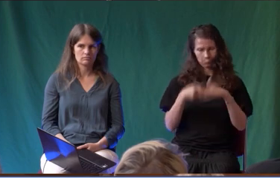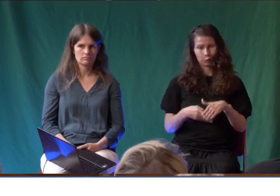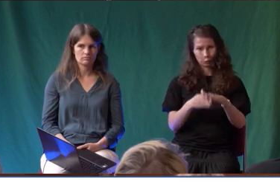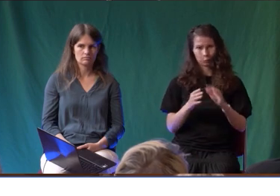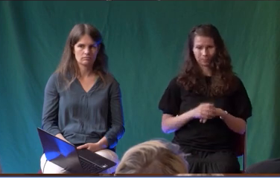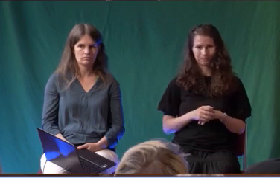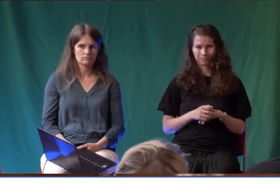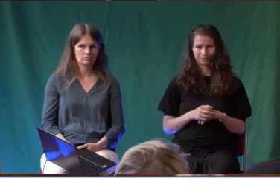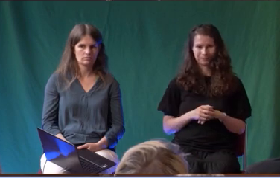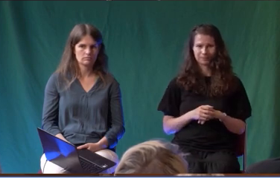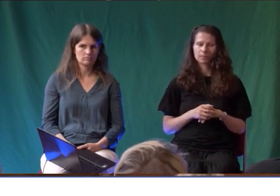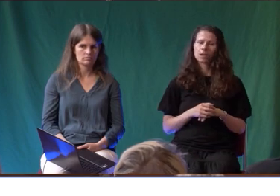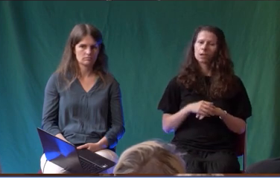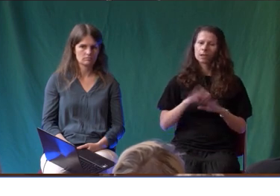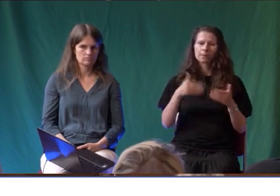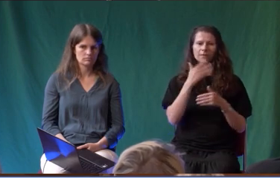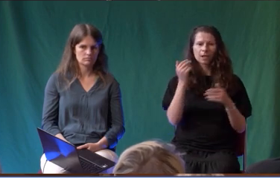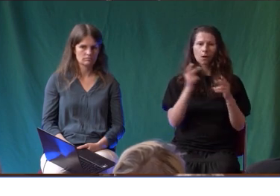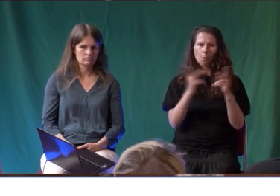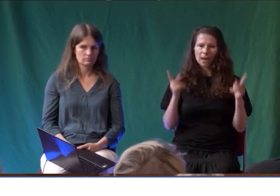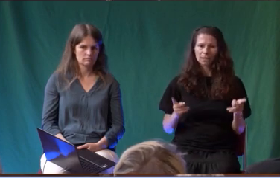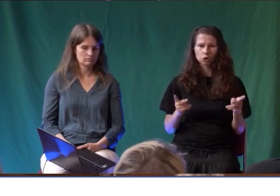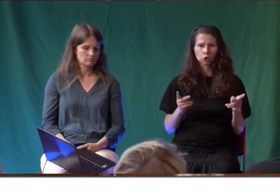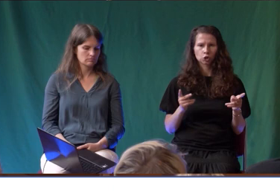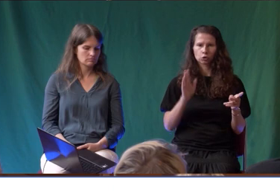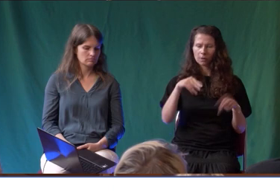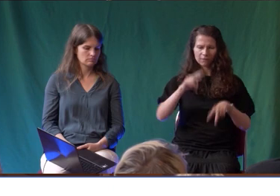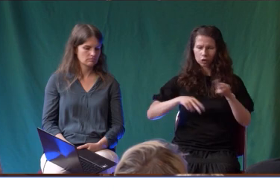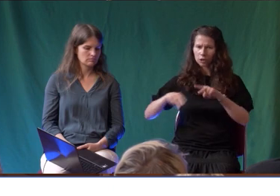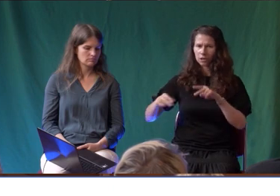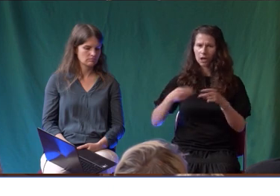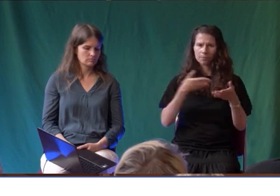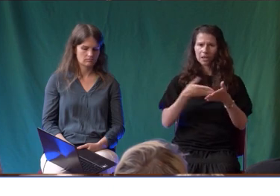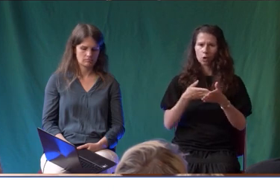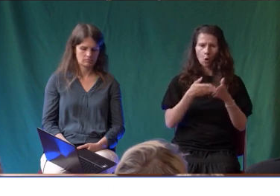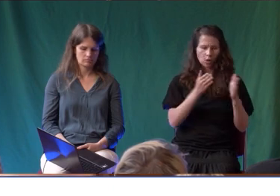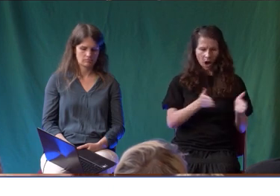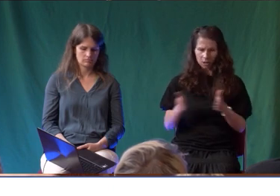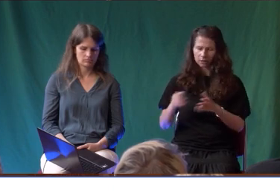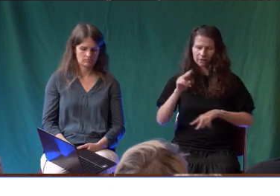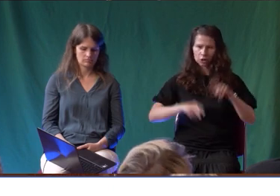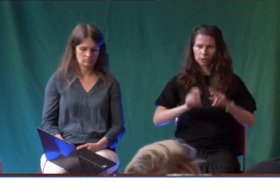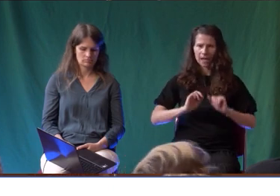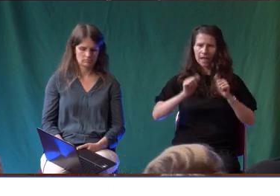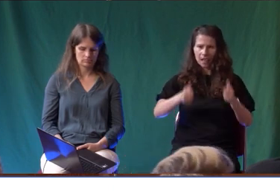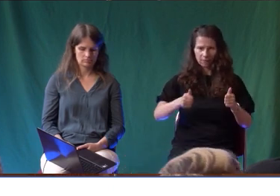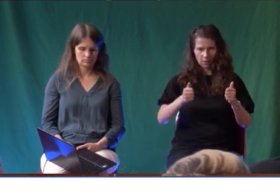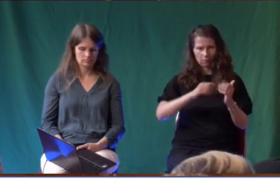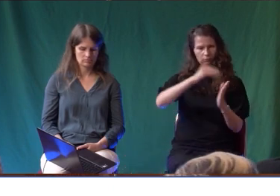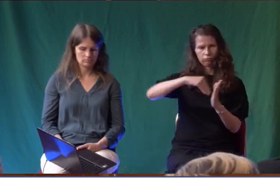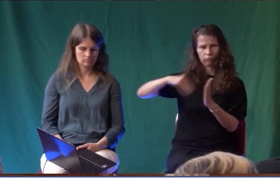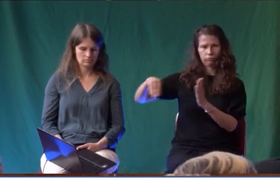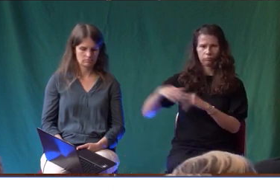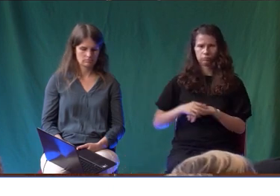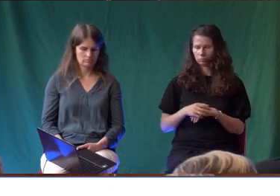es gibt viele Homepage wo zu verschiedensten Behinderungsarten verschiedene Hilfen zu sehen sind ich